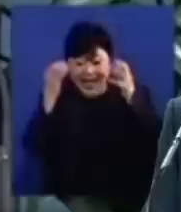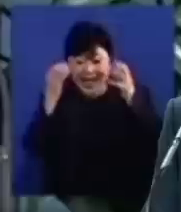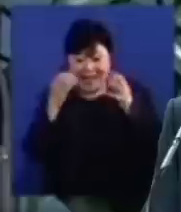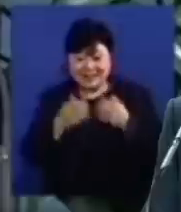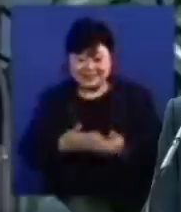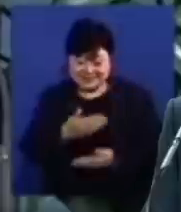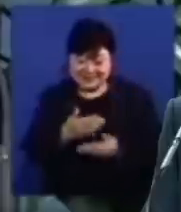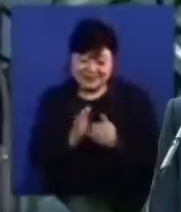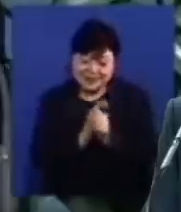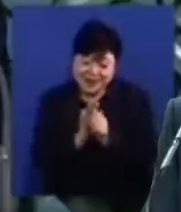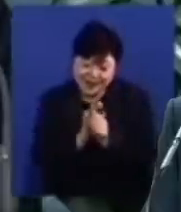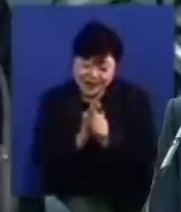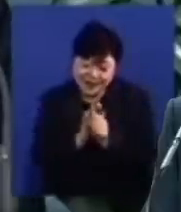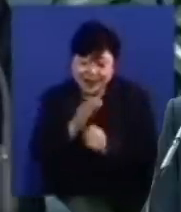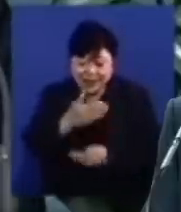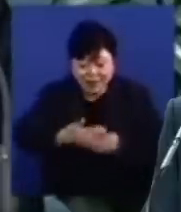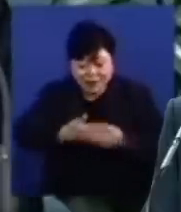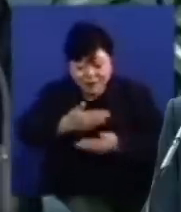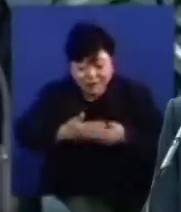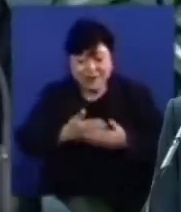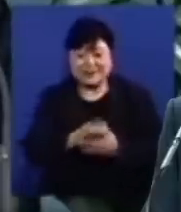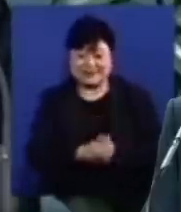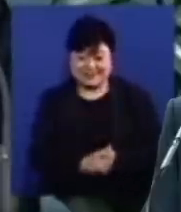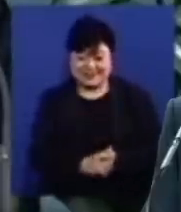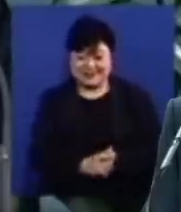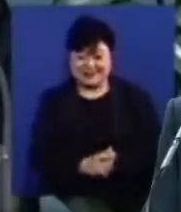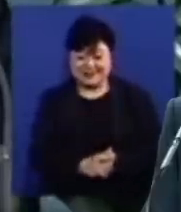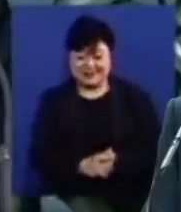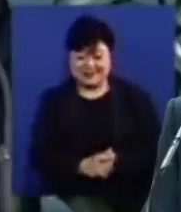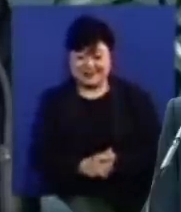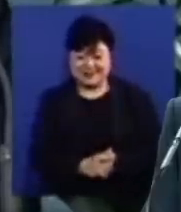펠로십 교제가 있어야 돼요.